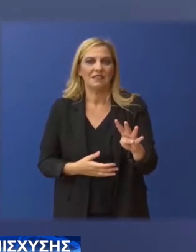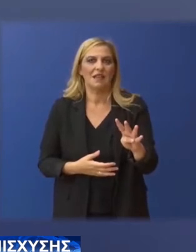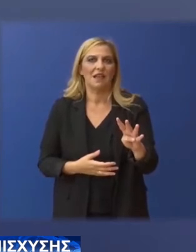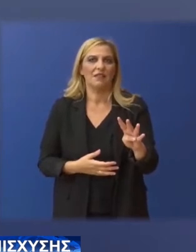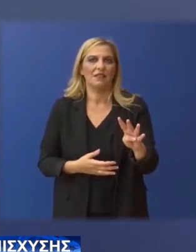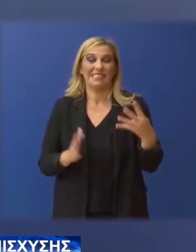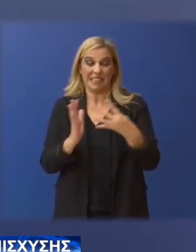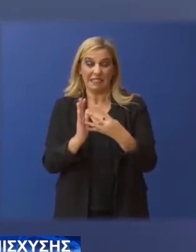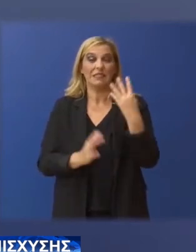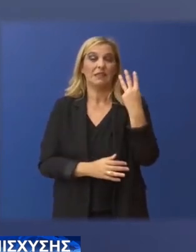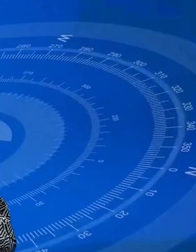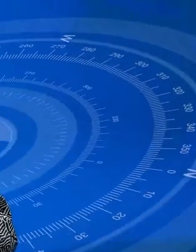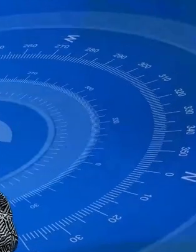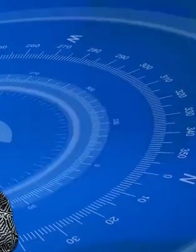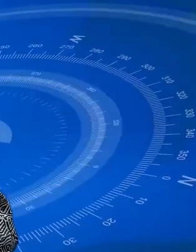4.377 νοικοκυριά.